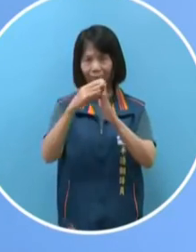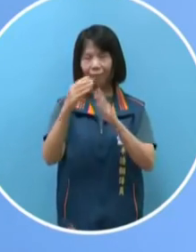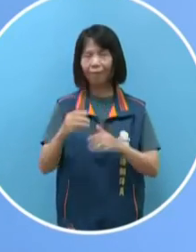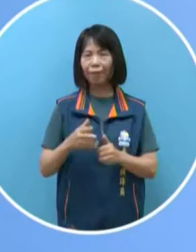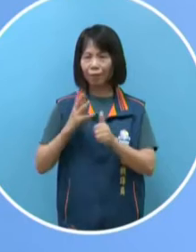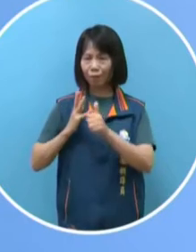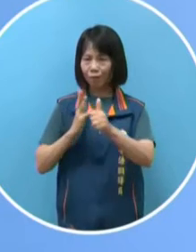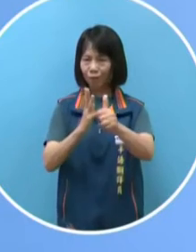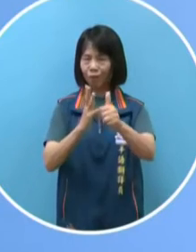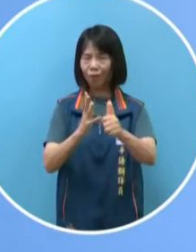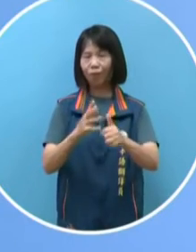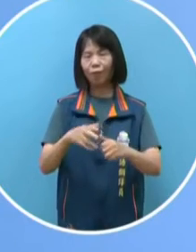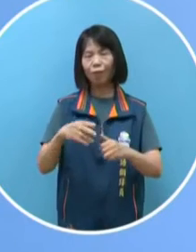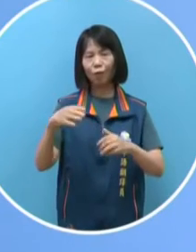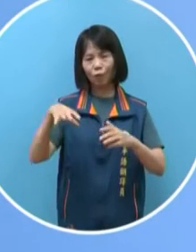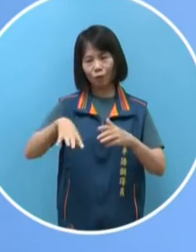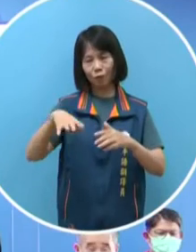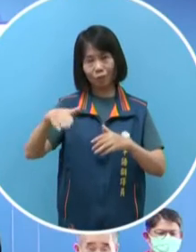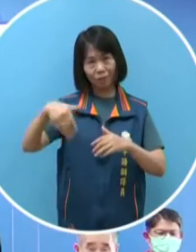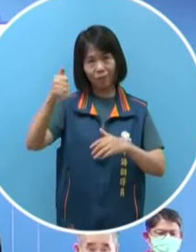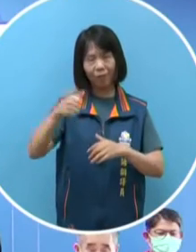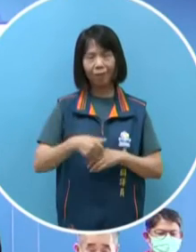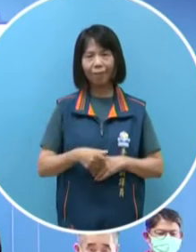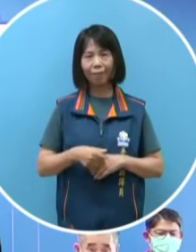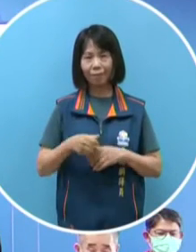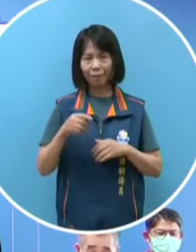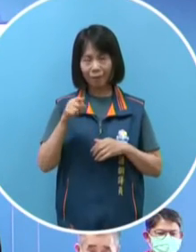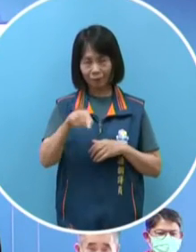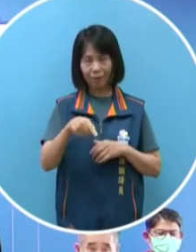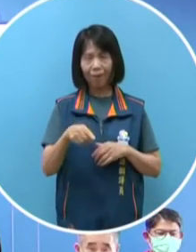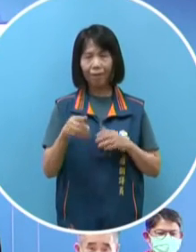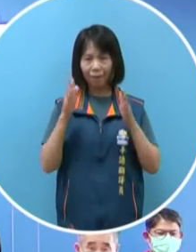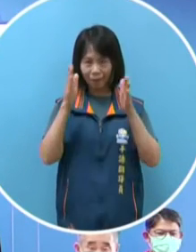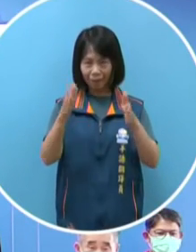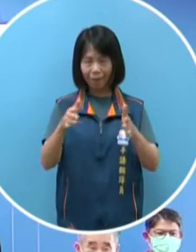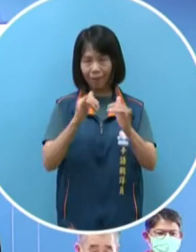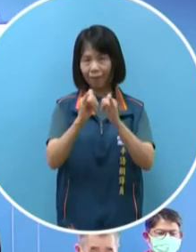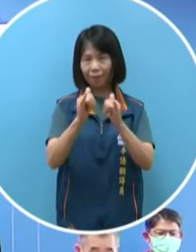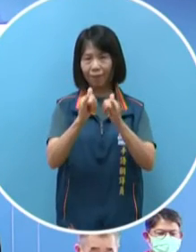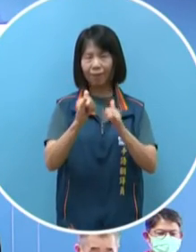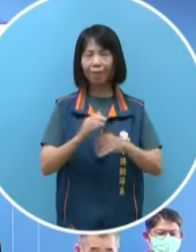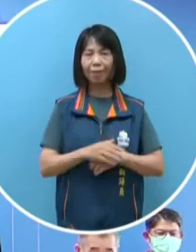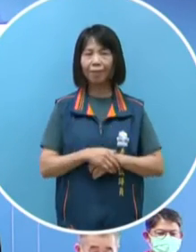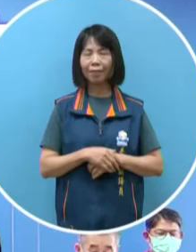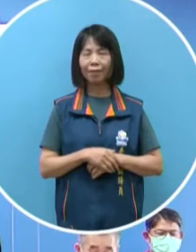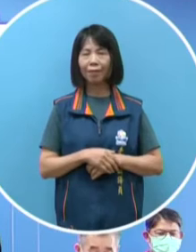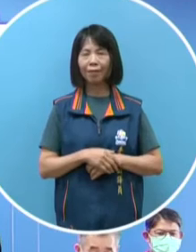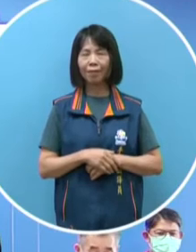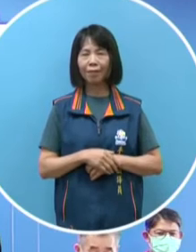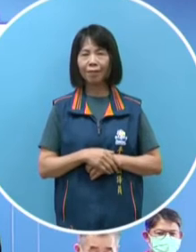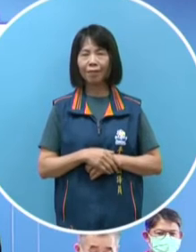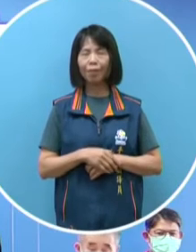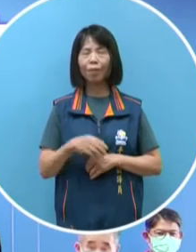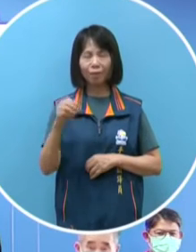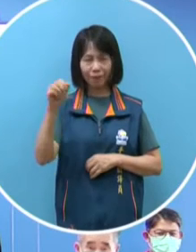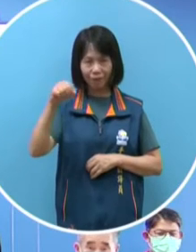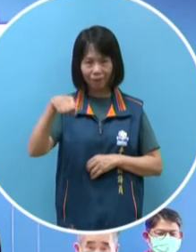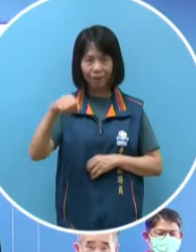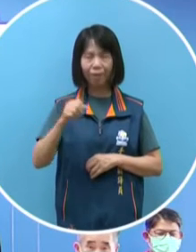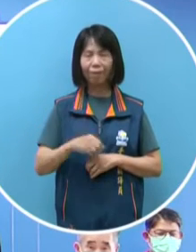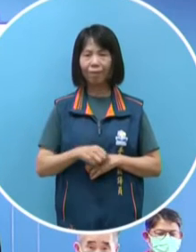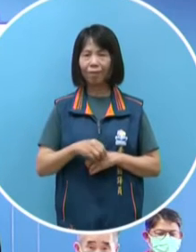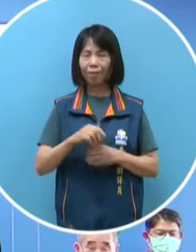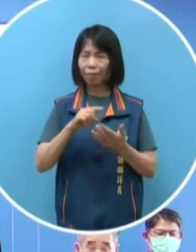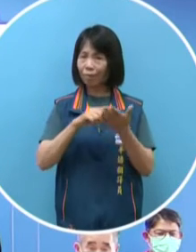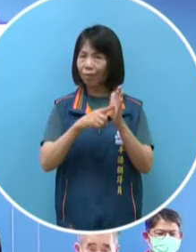们的彭所长，在此向各位乡亲们深深的一鞠躬，表达